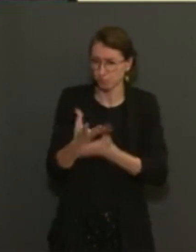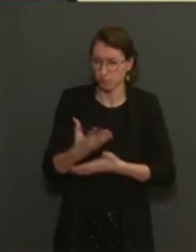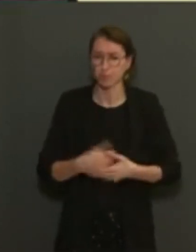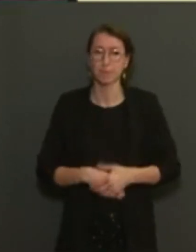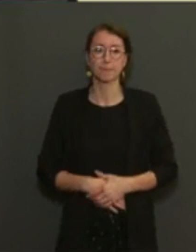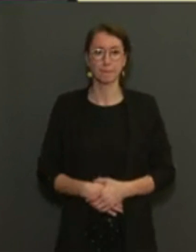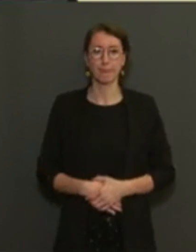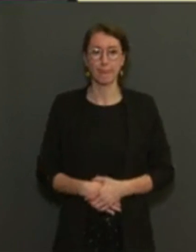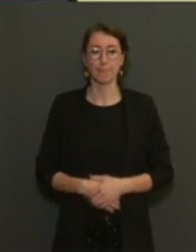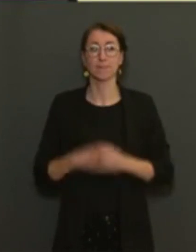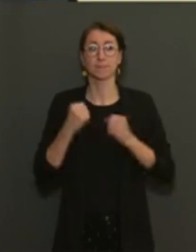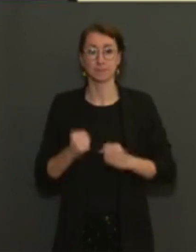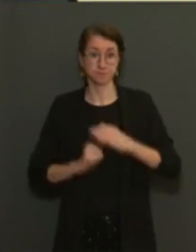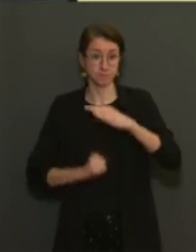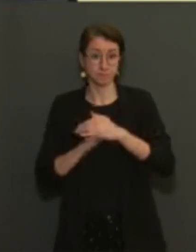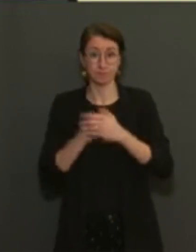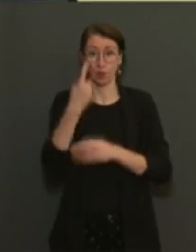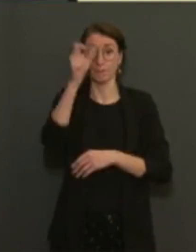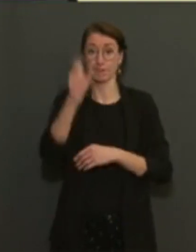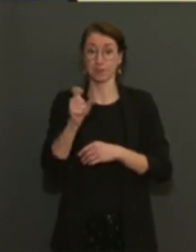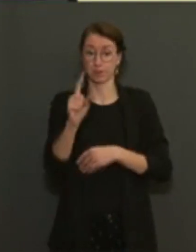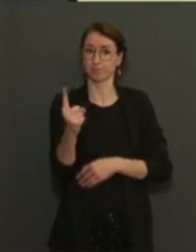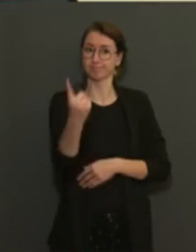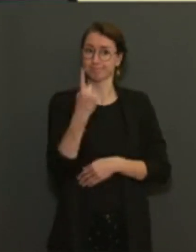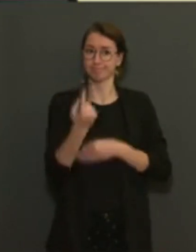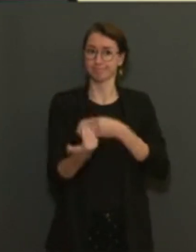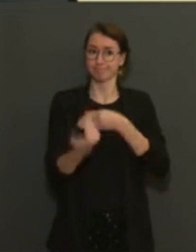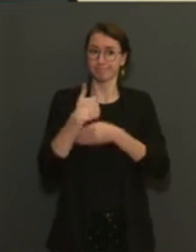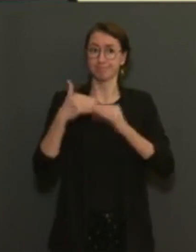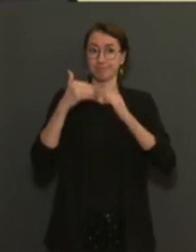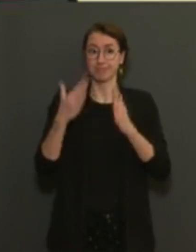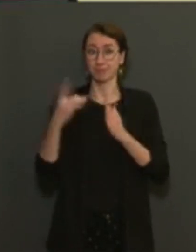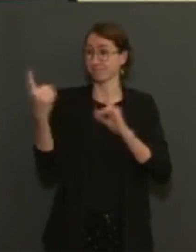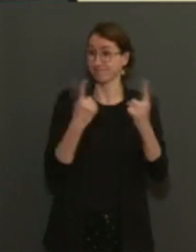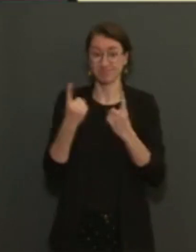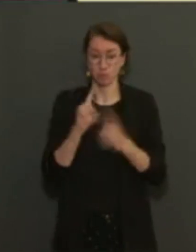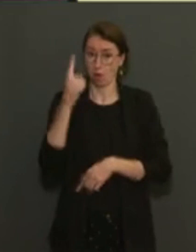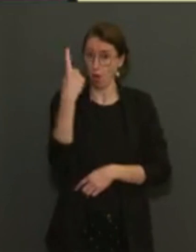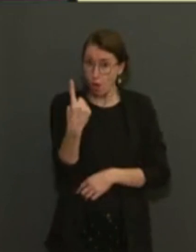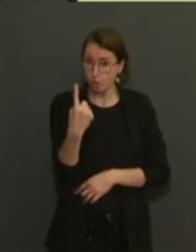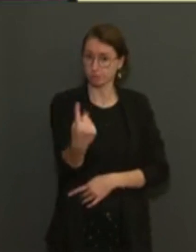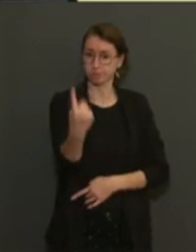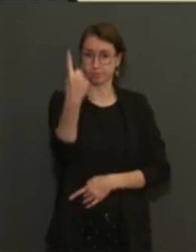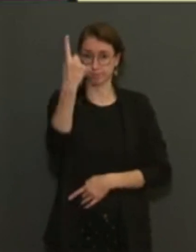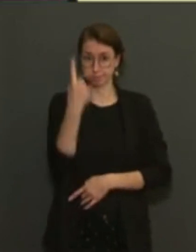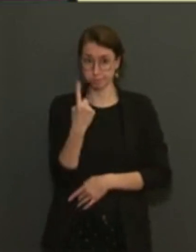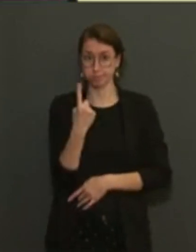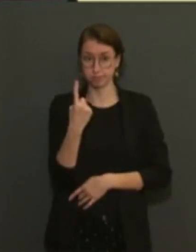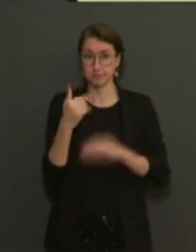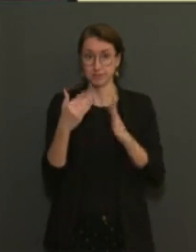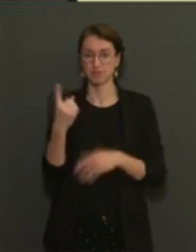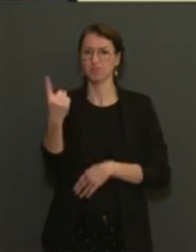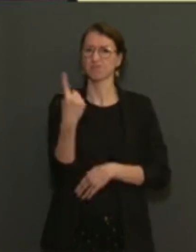seule personne à la fois. Cette personne sera, par définition, un contact étroit de l'une des personnes du